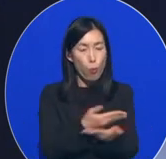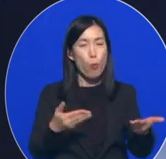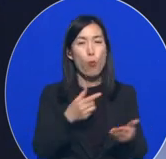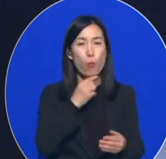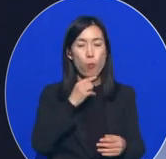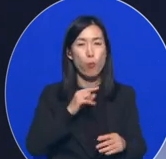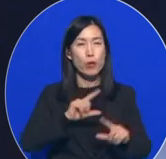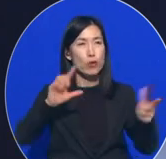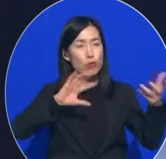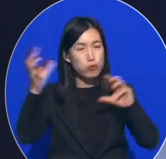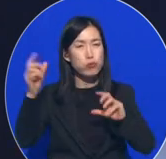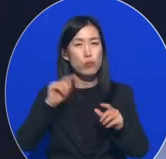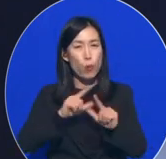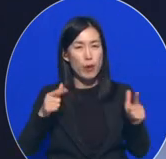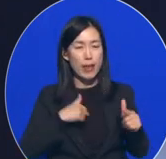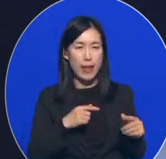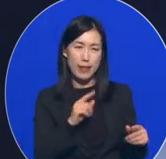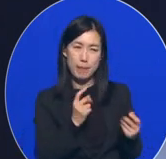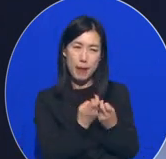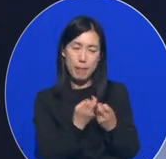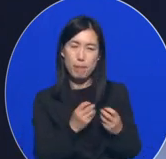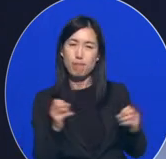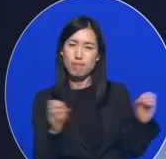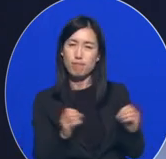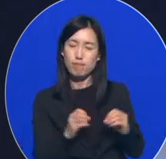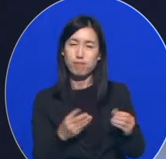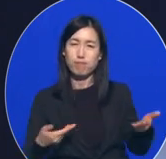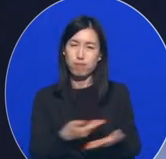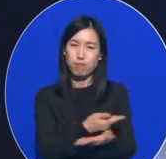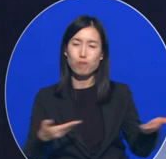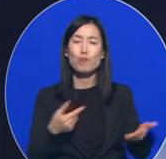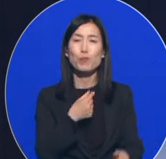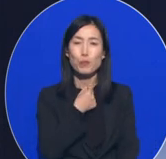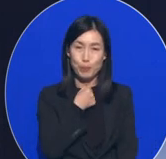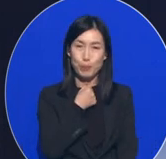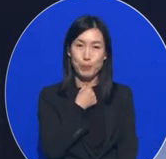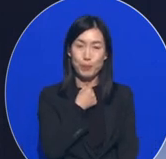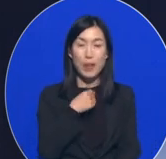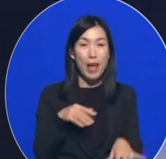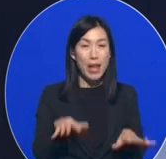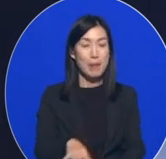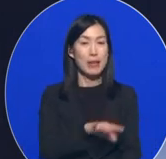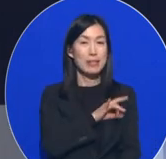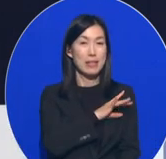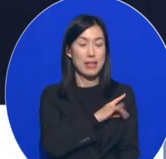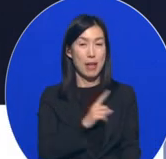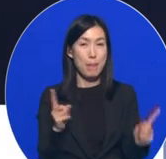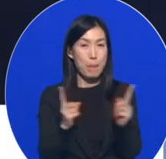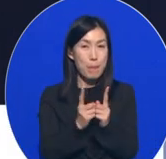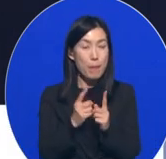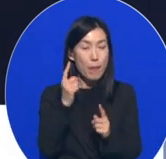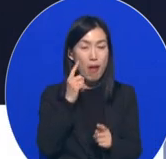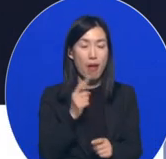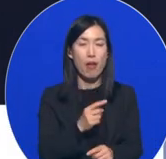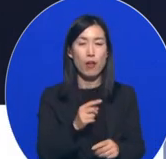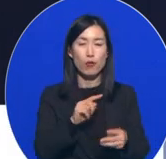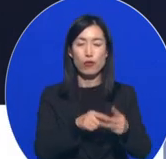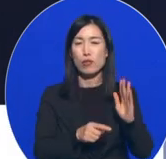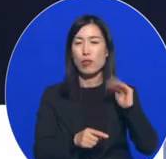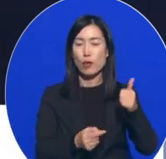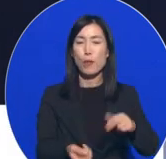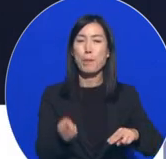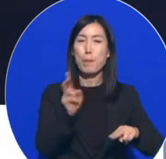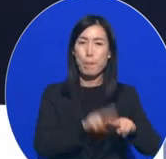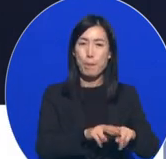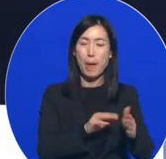협력을 강화해 나가길 기대한다고 전했는데요 특히 보리치 대통령과의 이번 만남은 윤대통령 취임 뒤 첫 정상